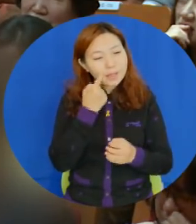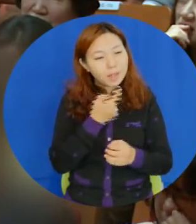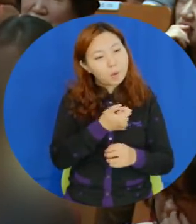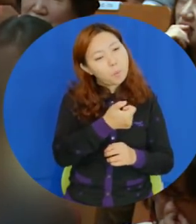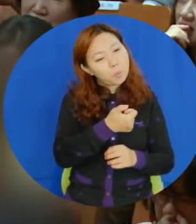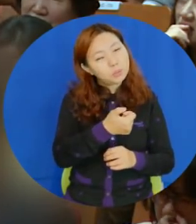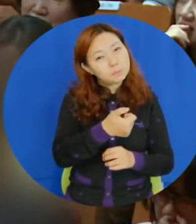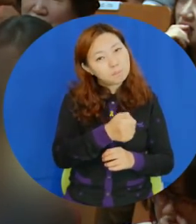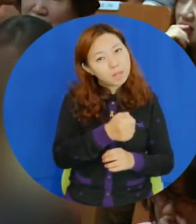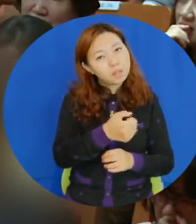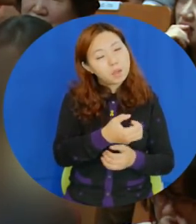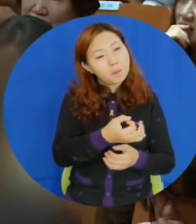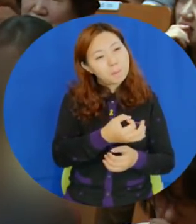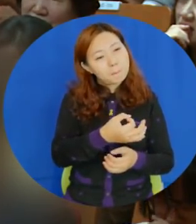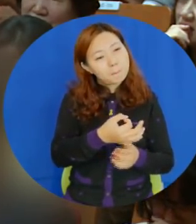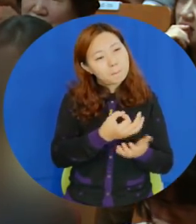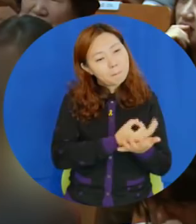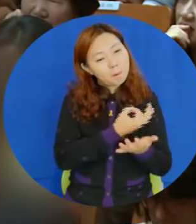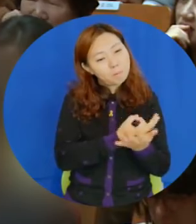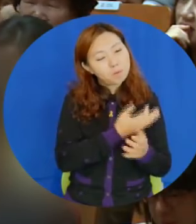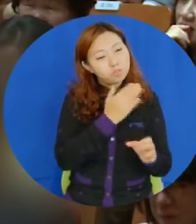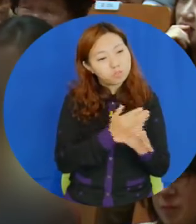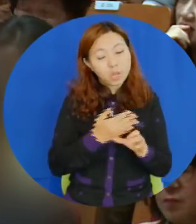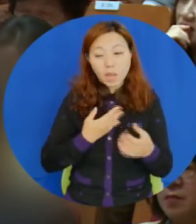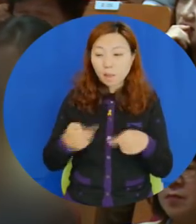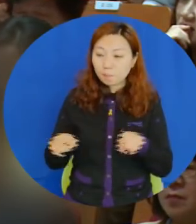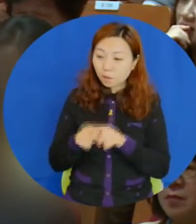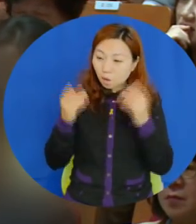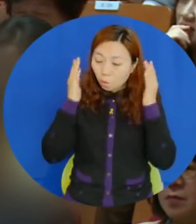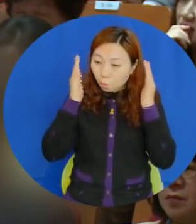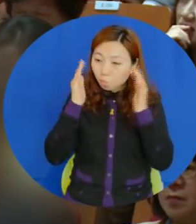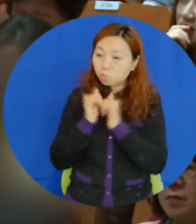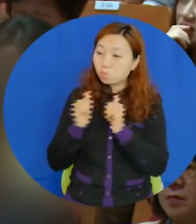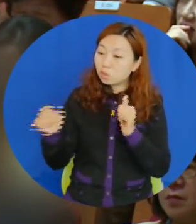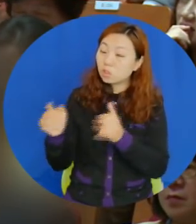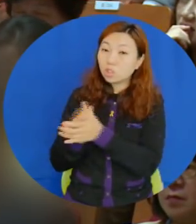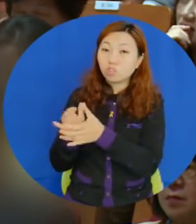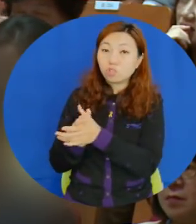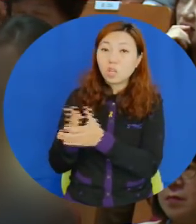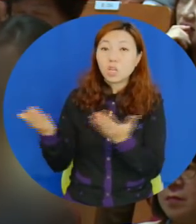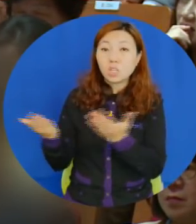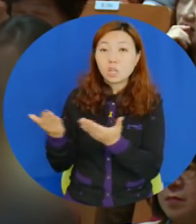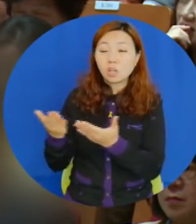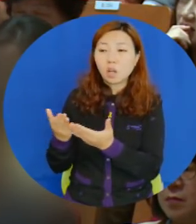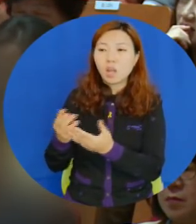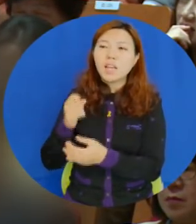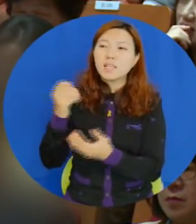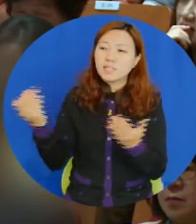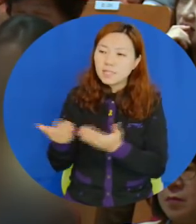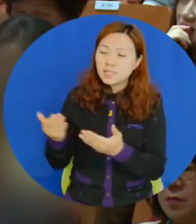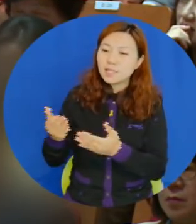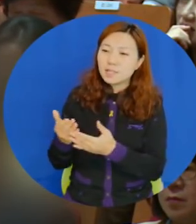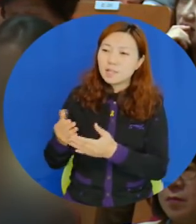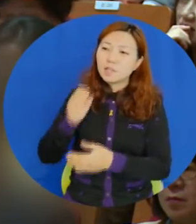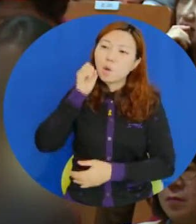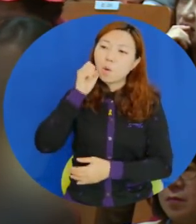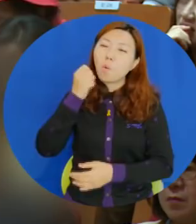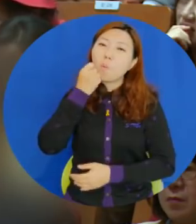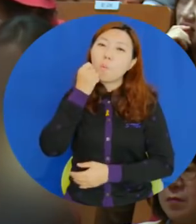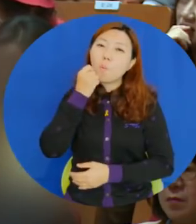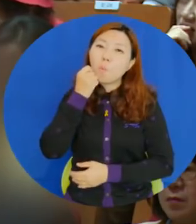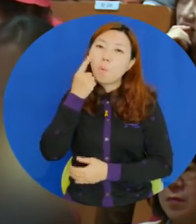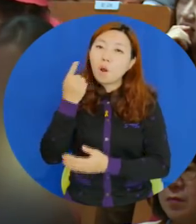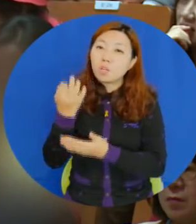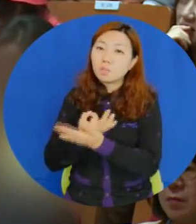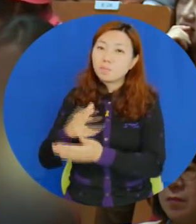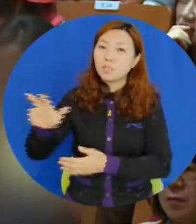부업을 해서 한 50만 원만 벌겠다 공부를 하고 있는데, 같이 공부를 하는 친구는 이 일을 통해서 월 700은 벌겠다